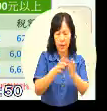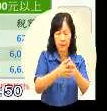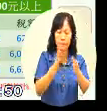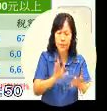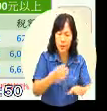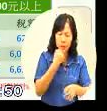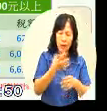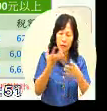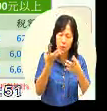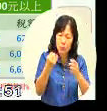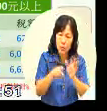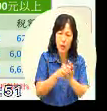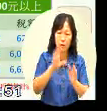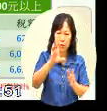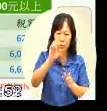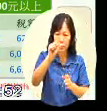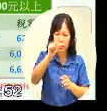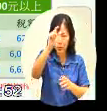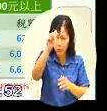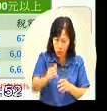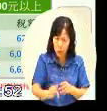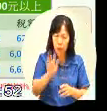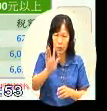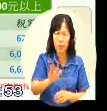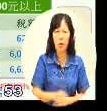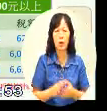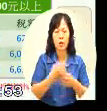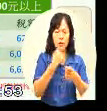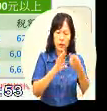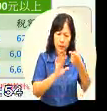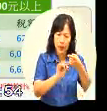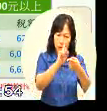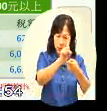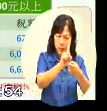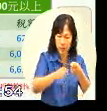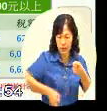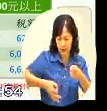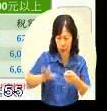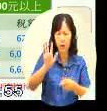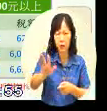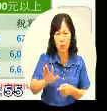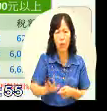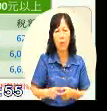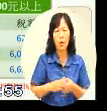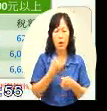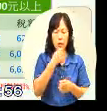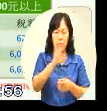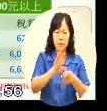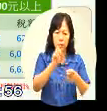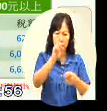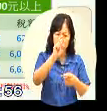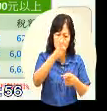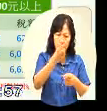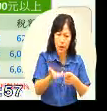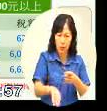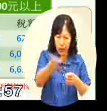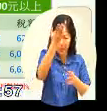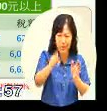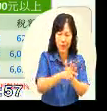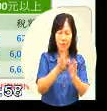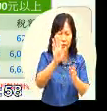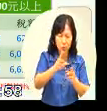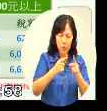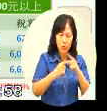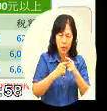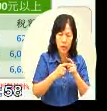在多少？95亿，对不对？这不到1%的人在缴。换句话说呢，10万块以上是什么意思？就是有些